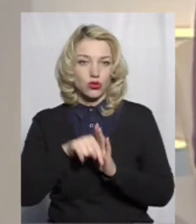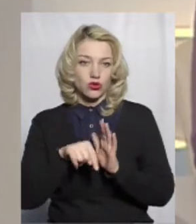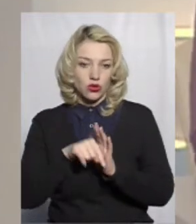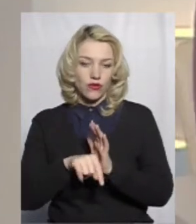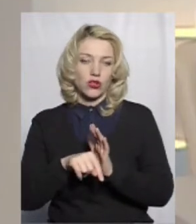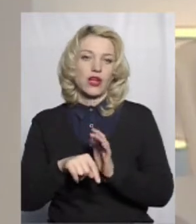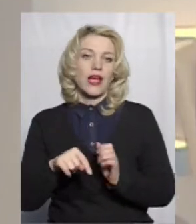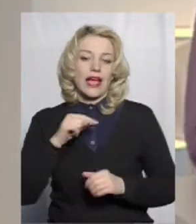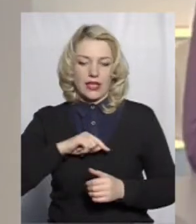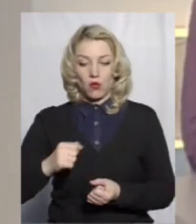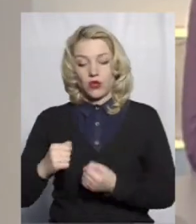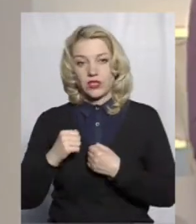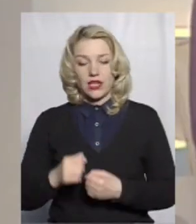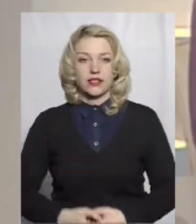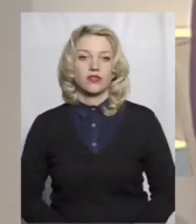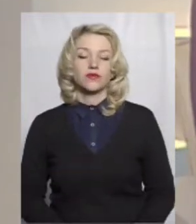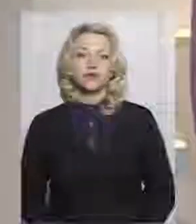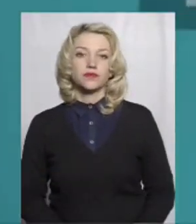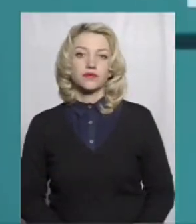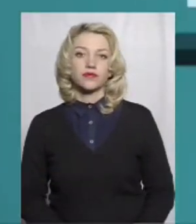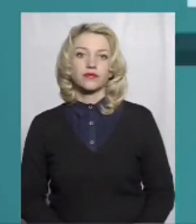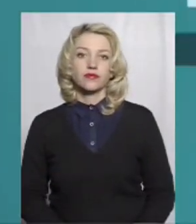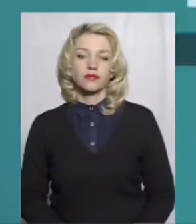імунізації. Подивимось сюжет і продовжимо з вами розмову.